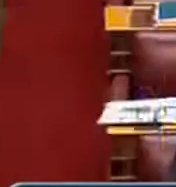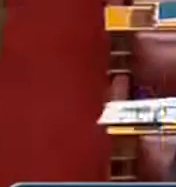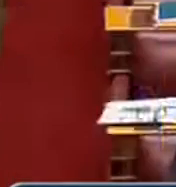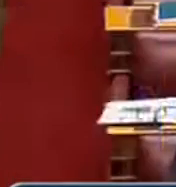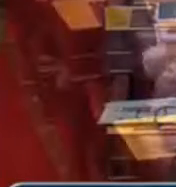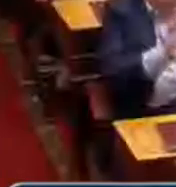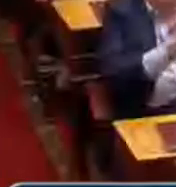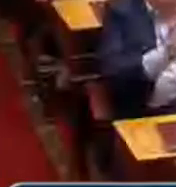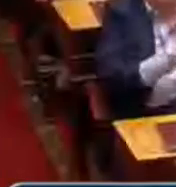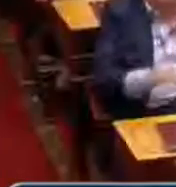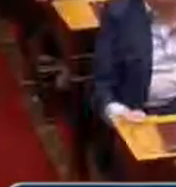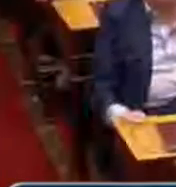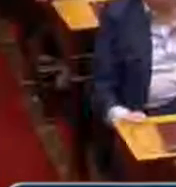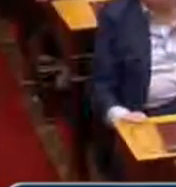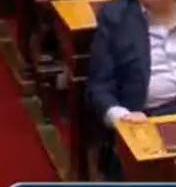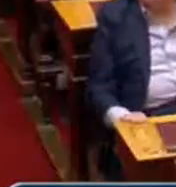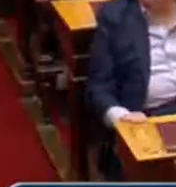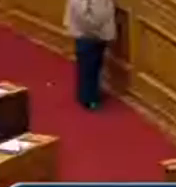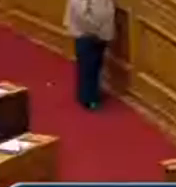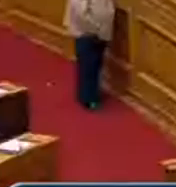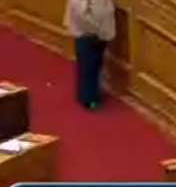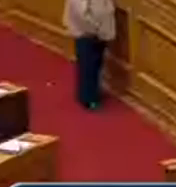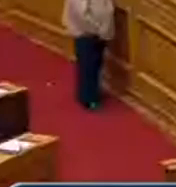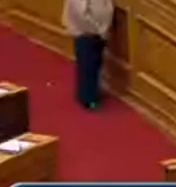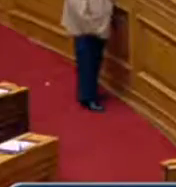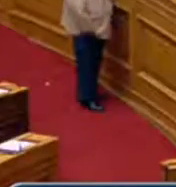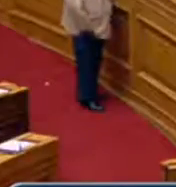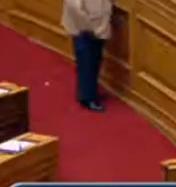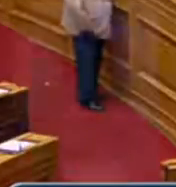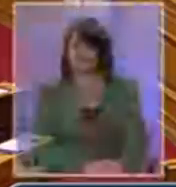Ευχαριστούμε πολύ την κυρία Αντωνοπούλου.